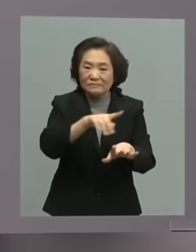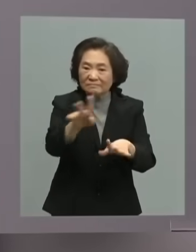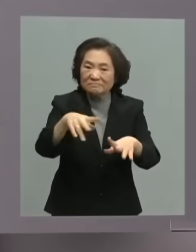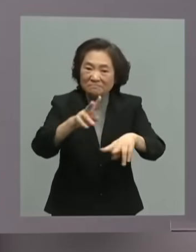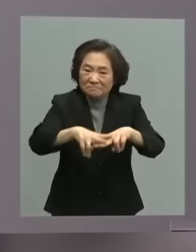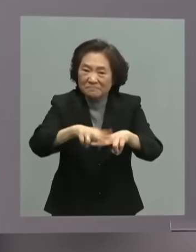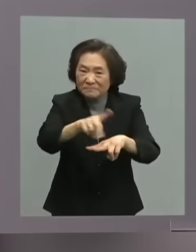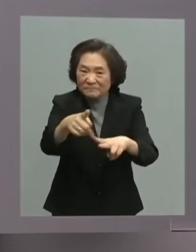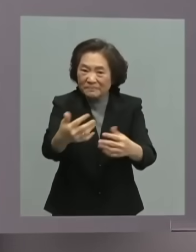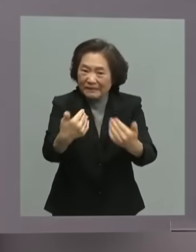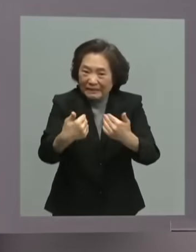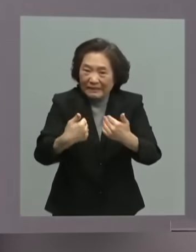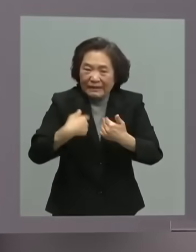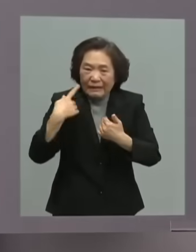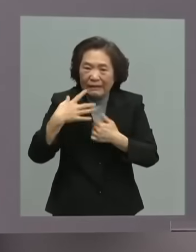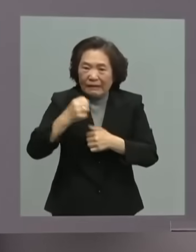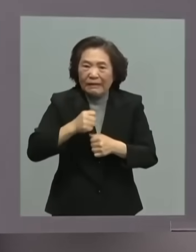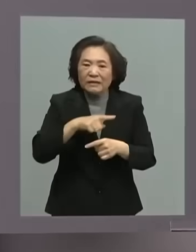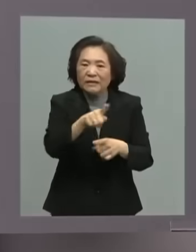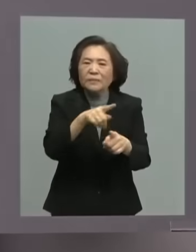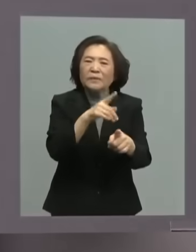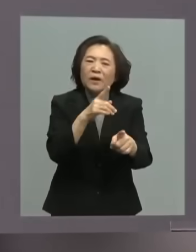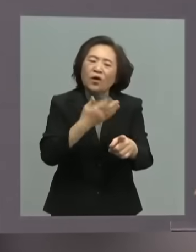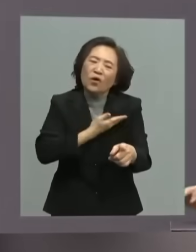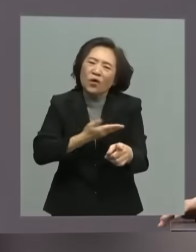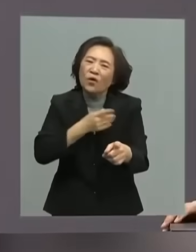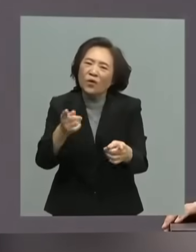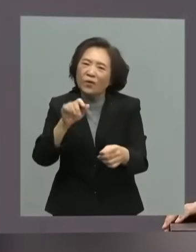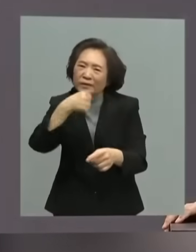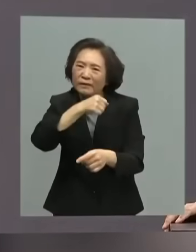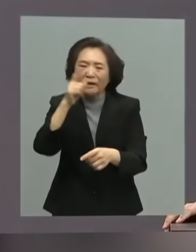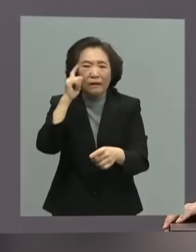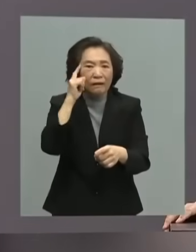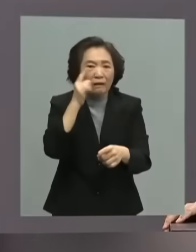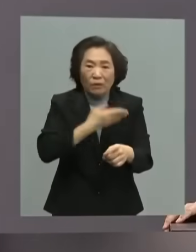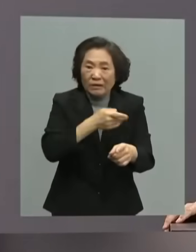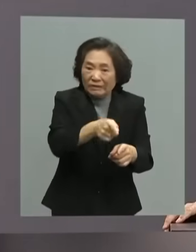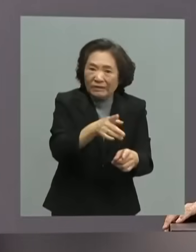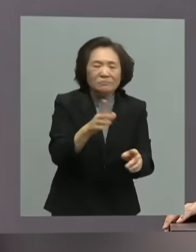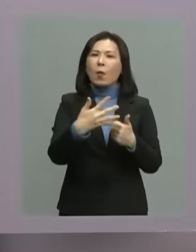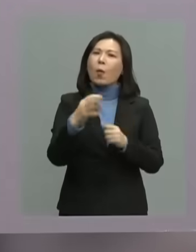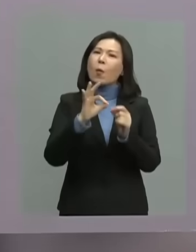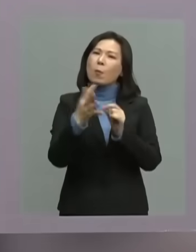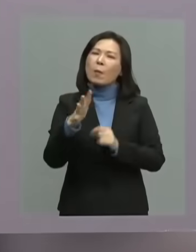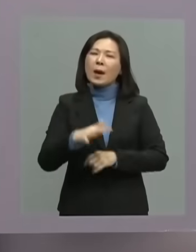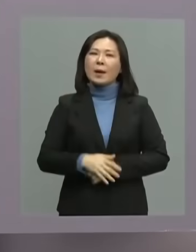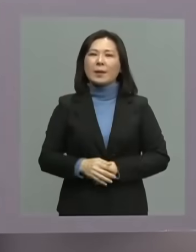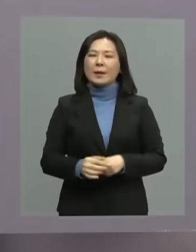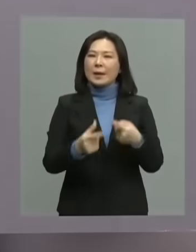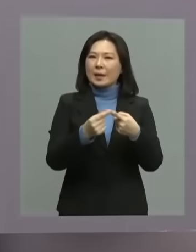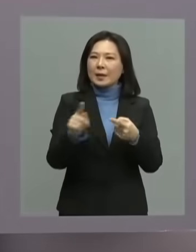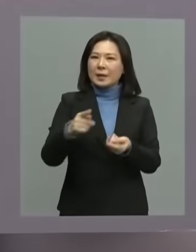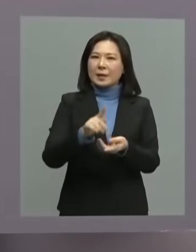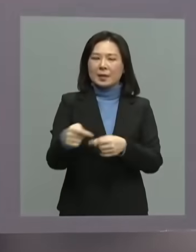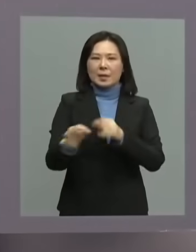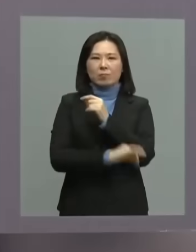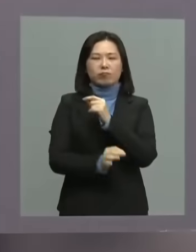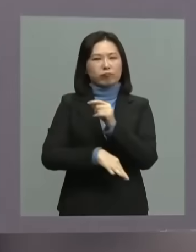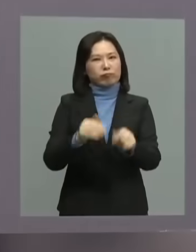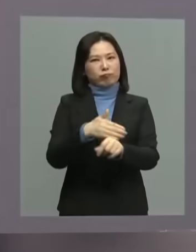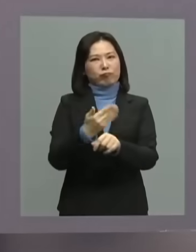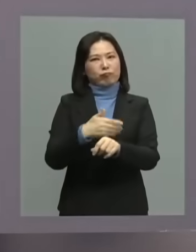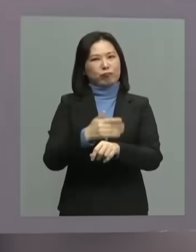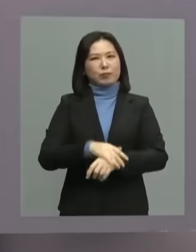đã diễn ra vào tối hôm qua. Ứng viên của ba đảng phái đã có cuộc giao tranh cực kỳ gay gắt về lập trường hai bờ eo biển, những vấn đề